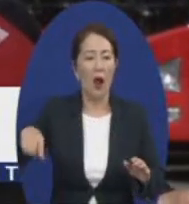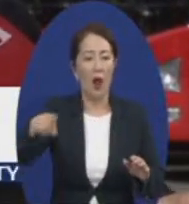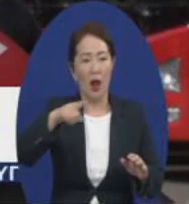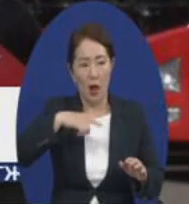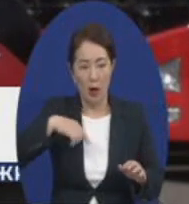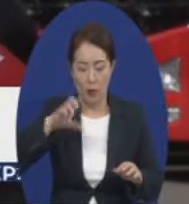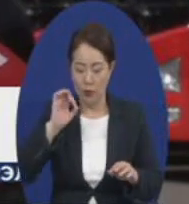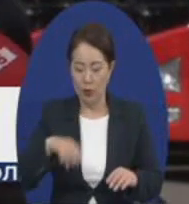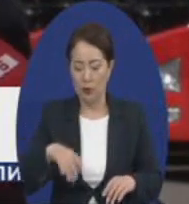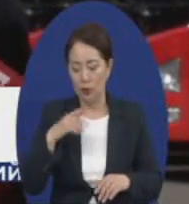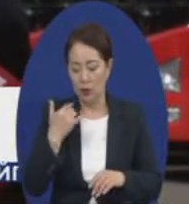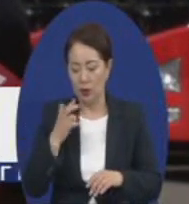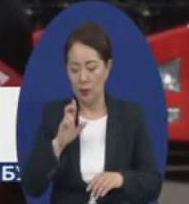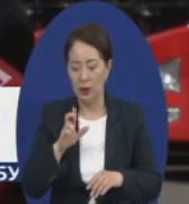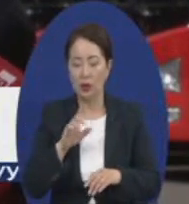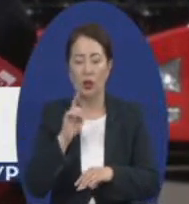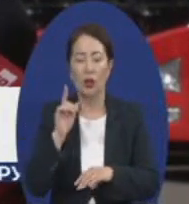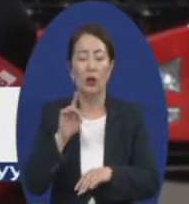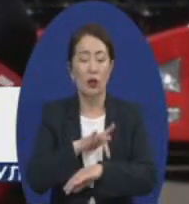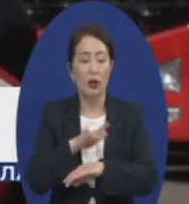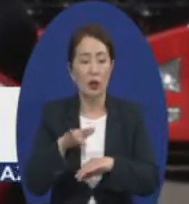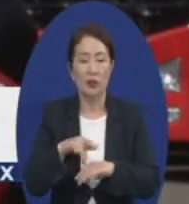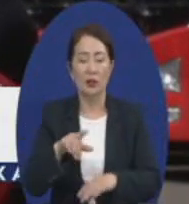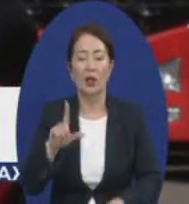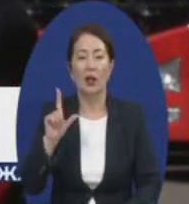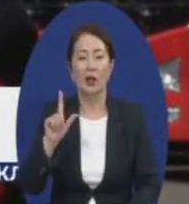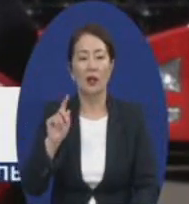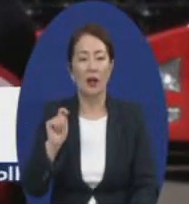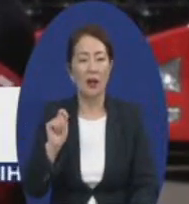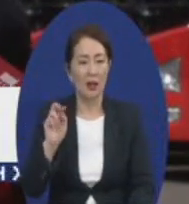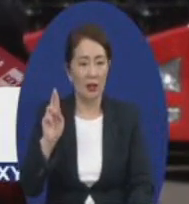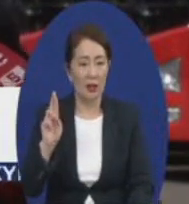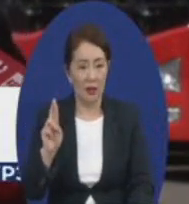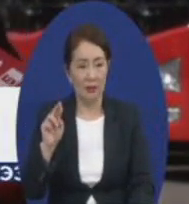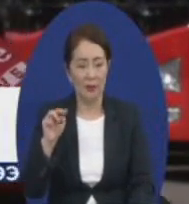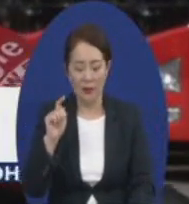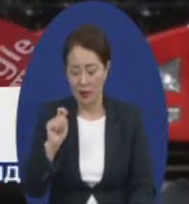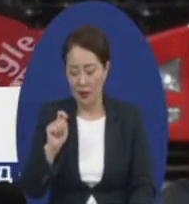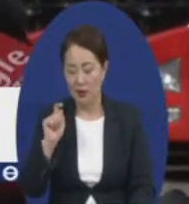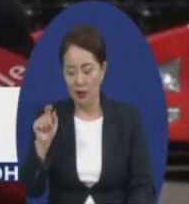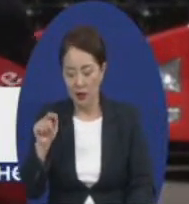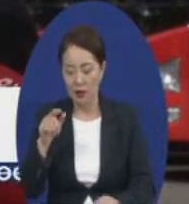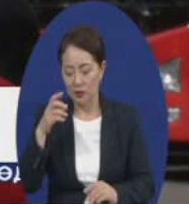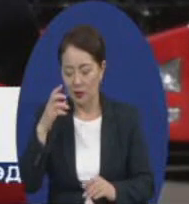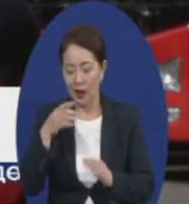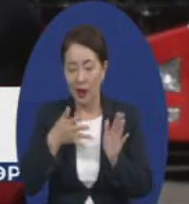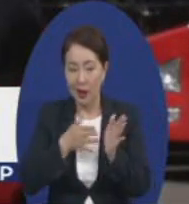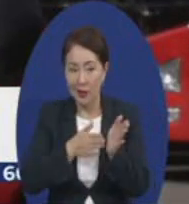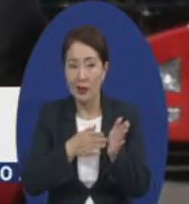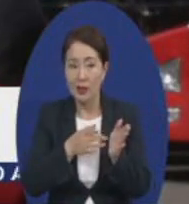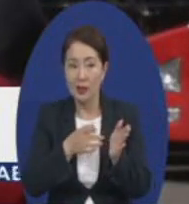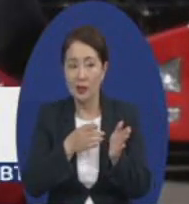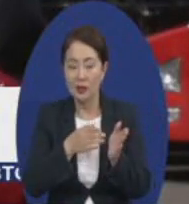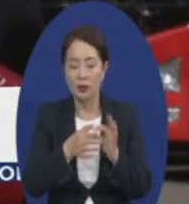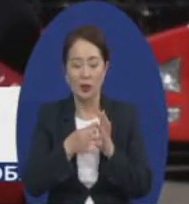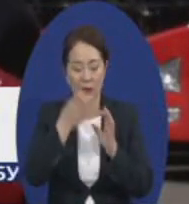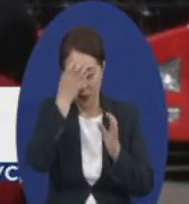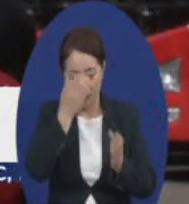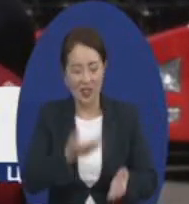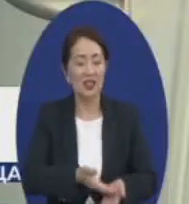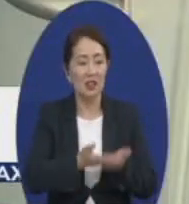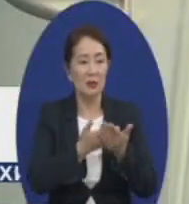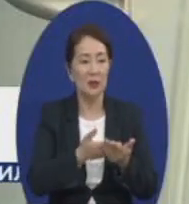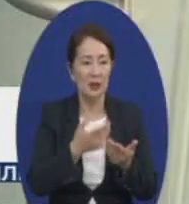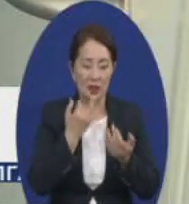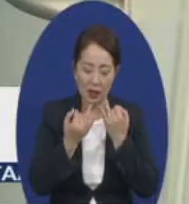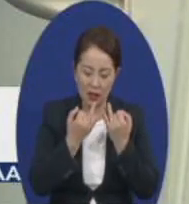одоо Улаанбаатар хотын ЭЛРТ гэж ярьж байгаа одоо энэ гал тэрэгний төслийг бол засгийн газар бол дэмжинэ. Мэдээж энэ дээр хилцүүлэг болж байгаа. Гэхдээ энийг